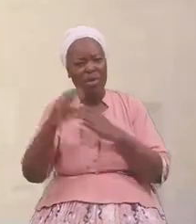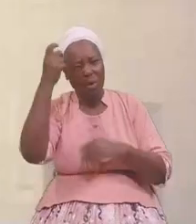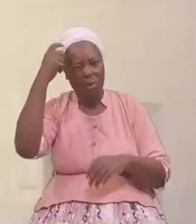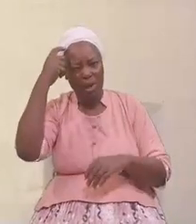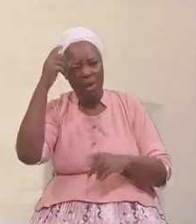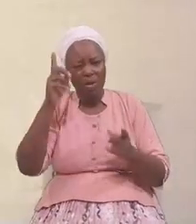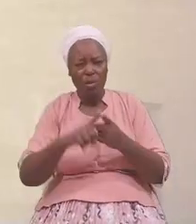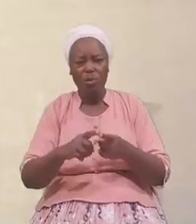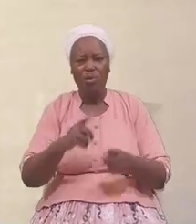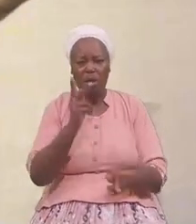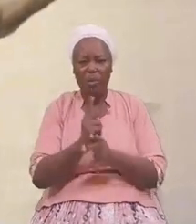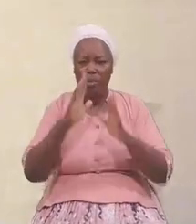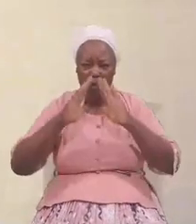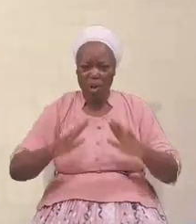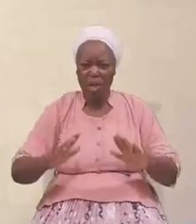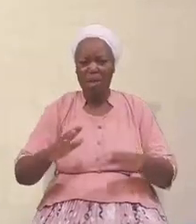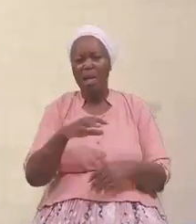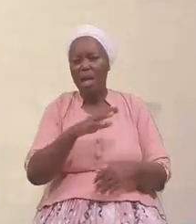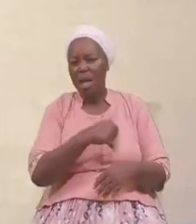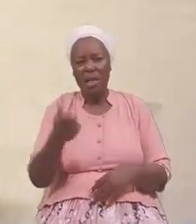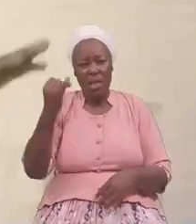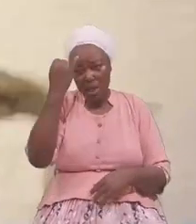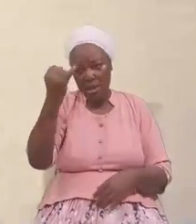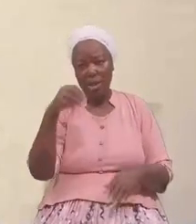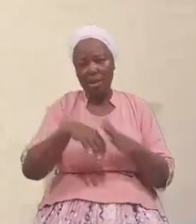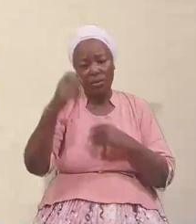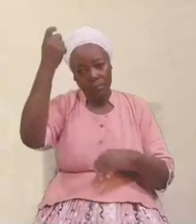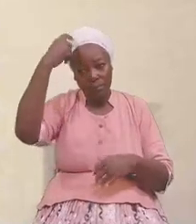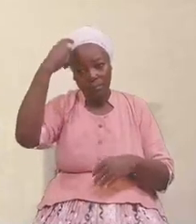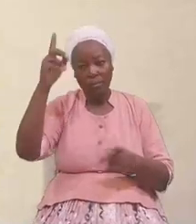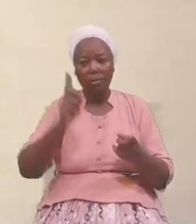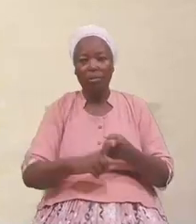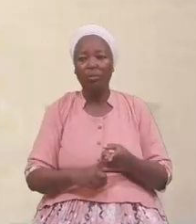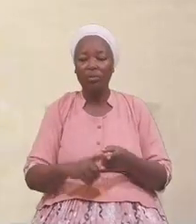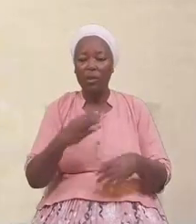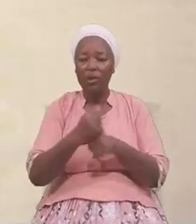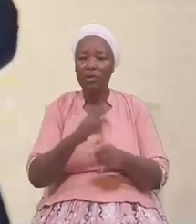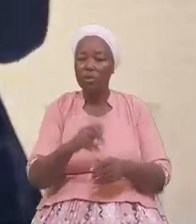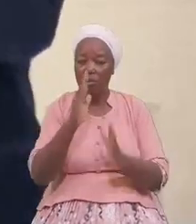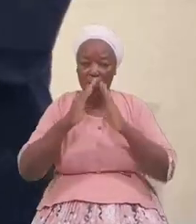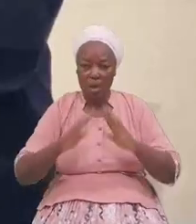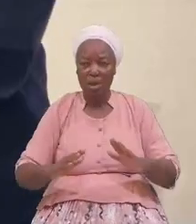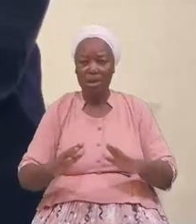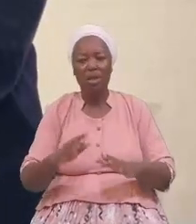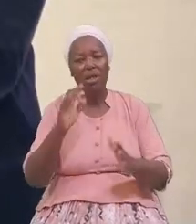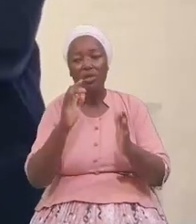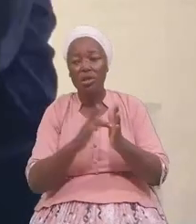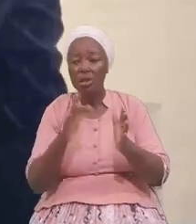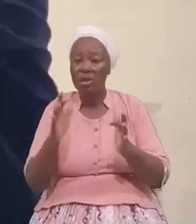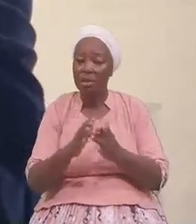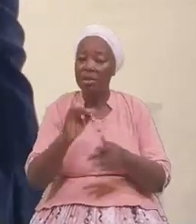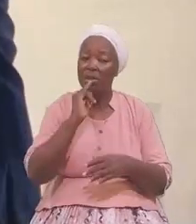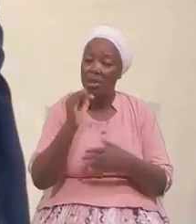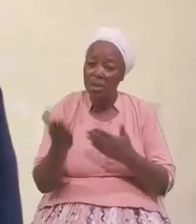taire, toute idée dans ton cerveau pour te faire taire, Jésus est là. Il est le